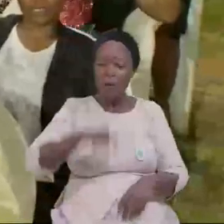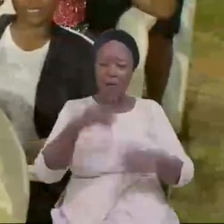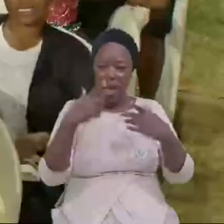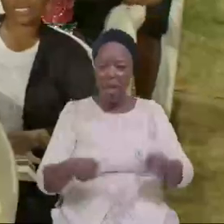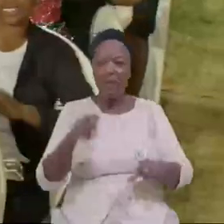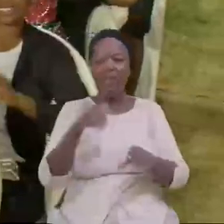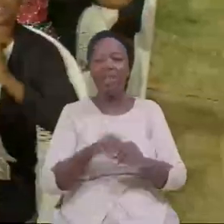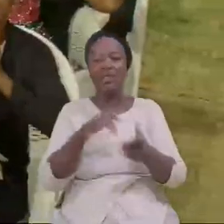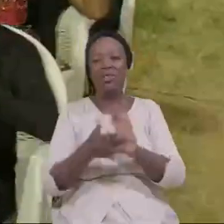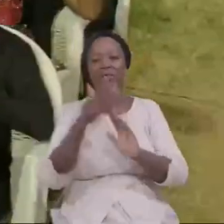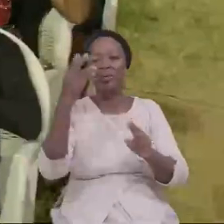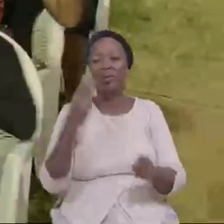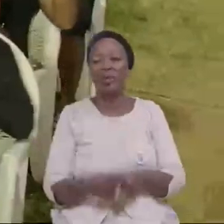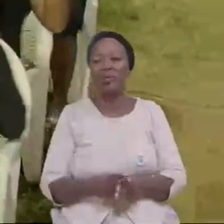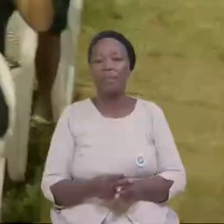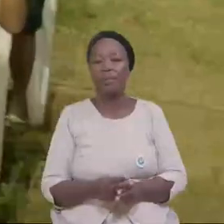de Jésus.